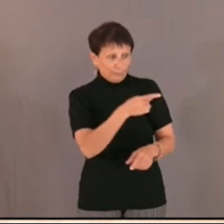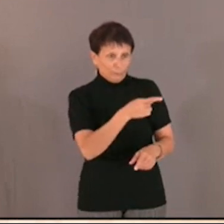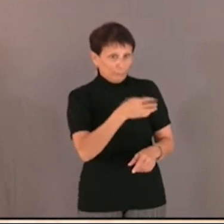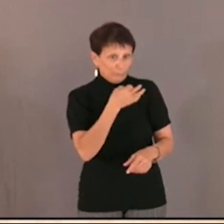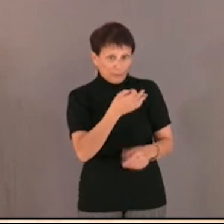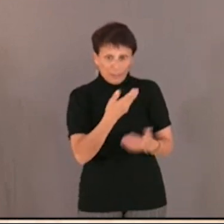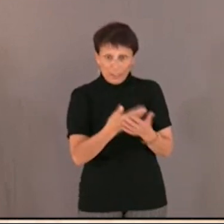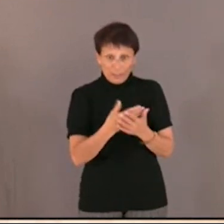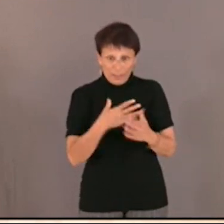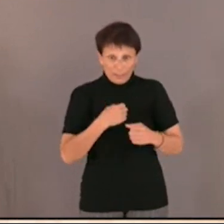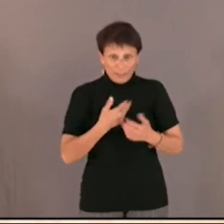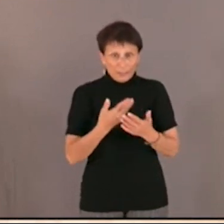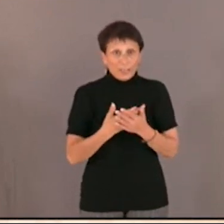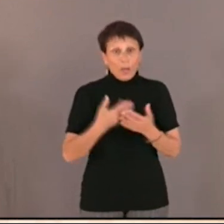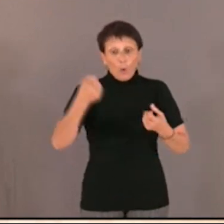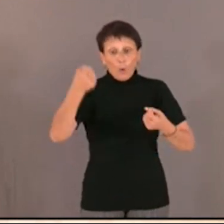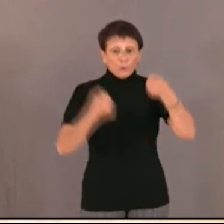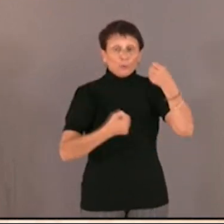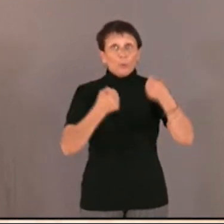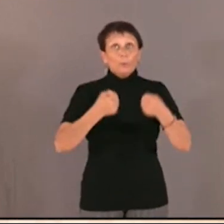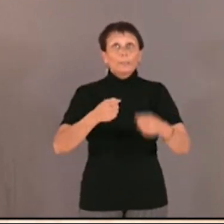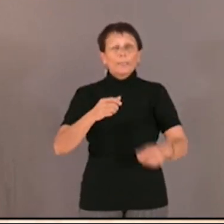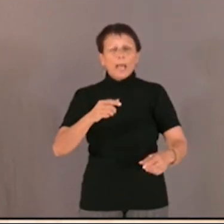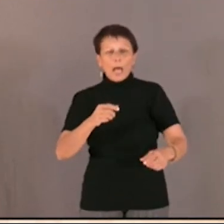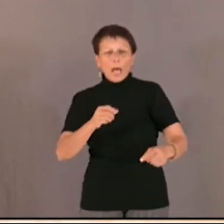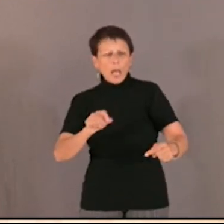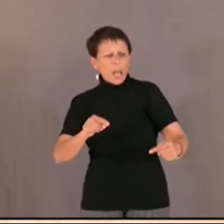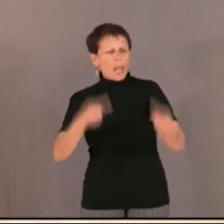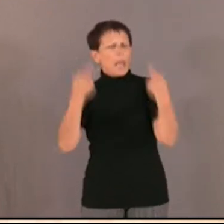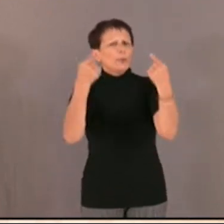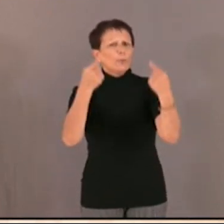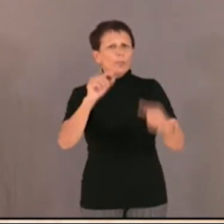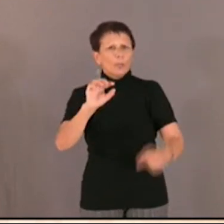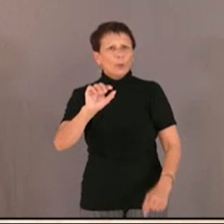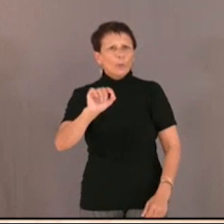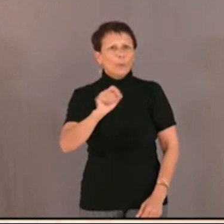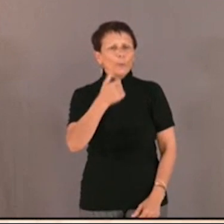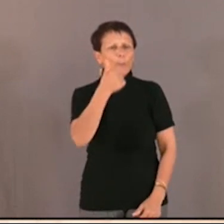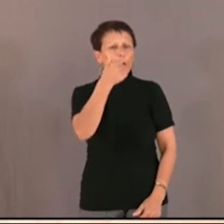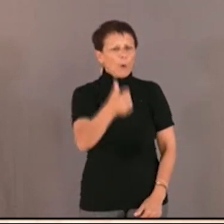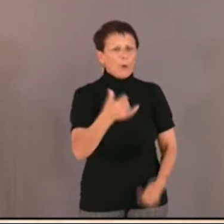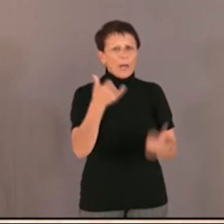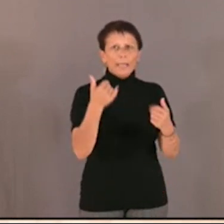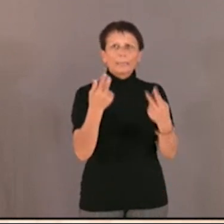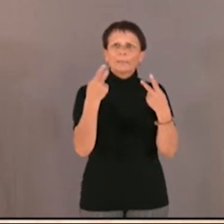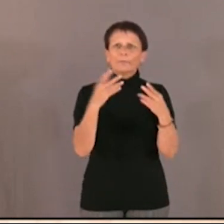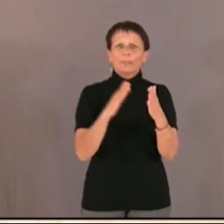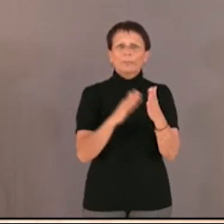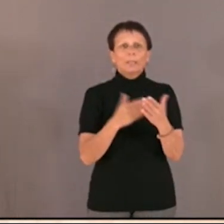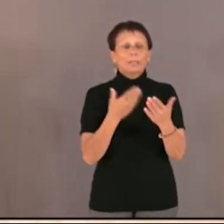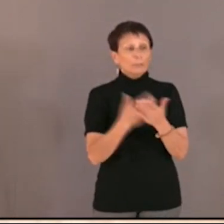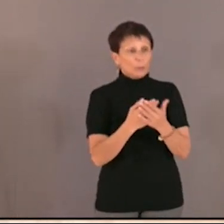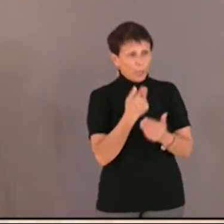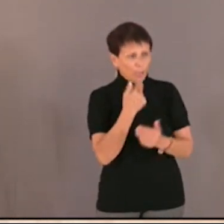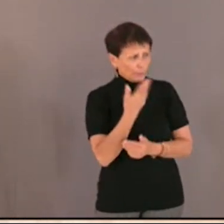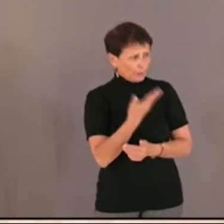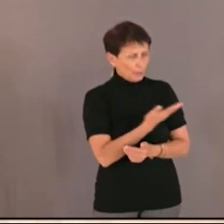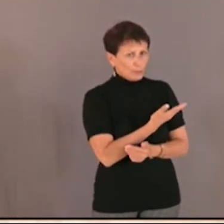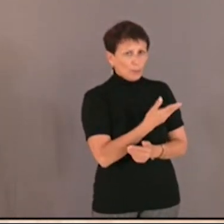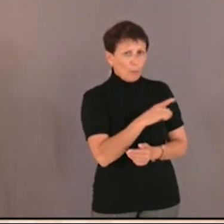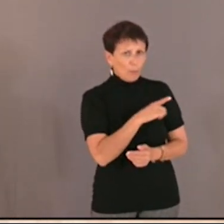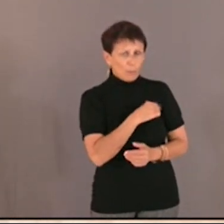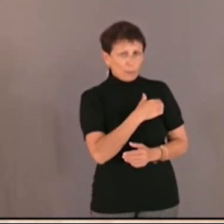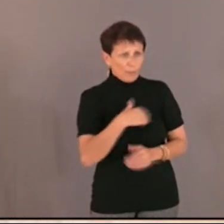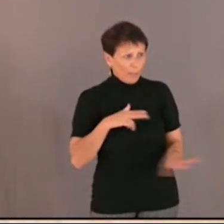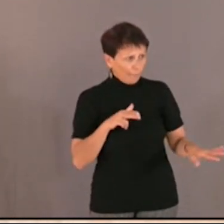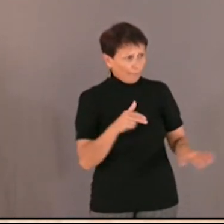aussi. L'automobiliste, encore une fois, étant l'ennemi municipal numéro 1. C'est à cela que les